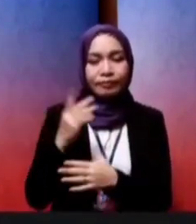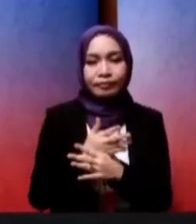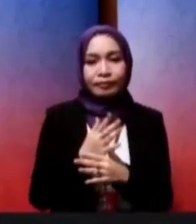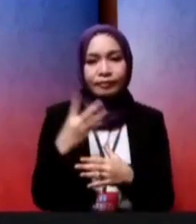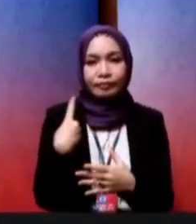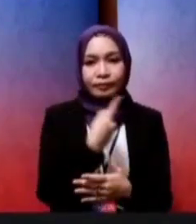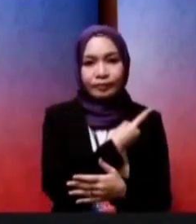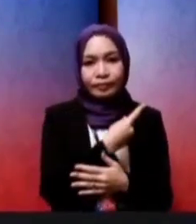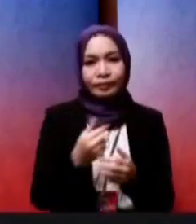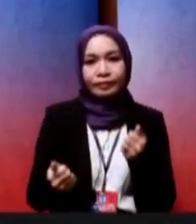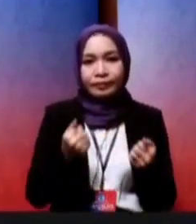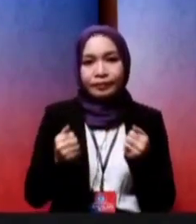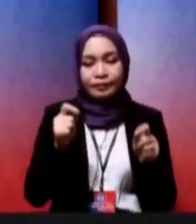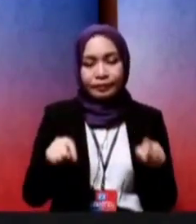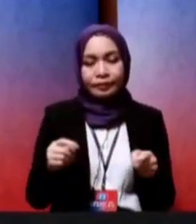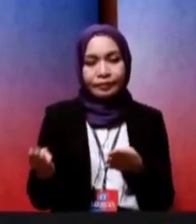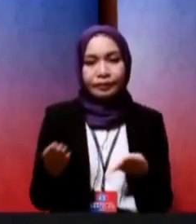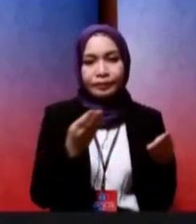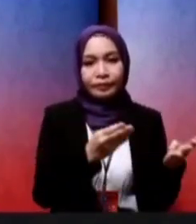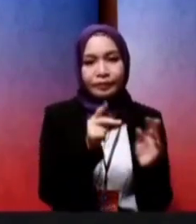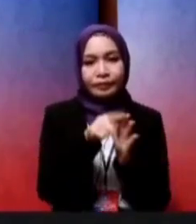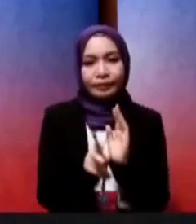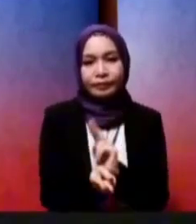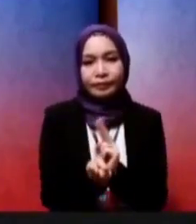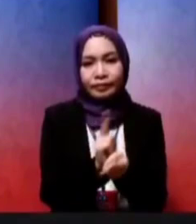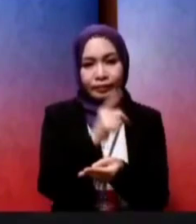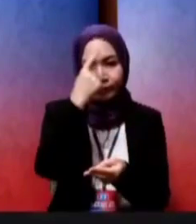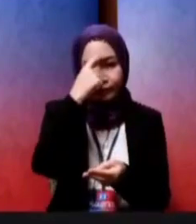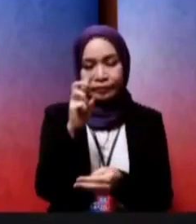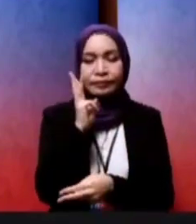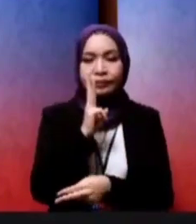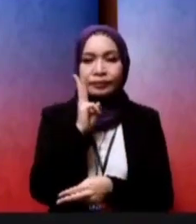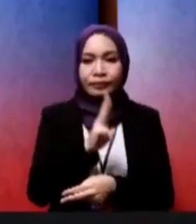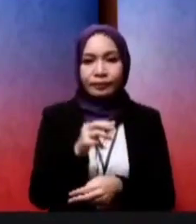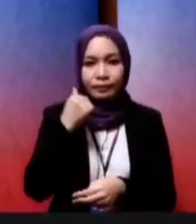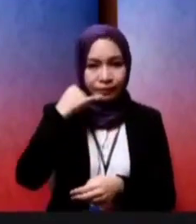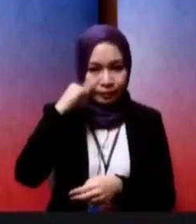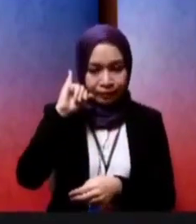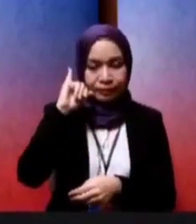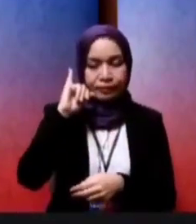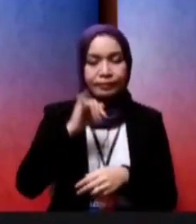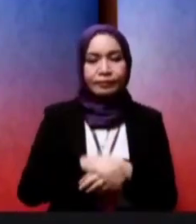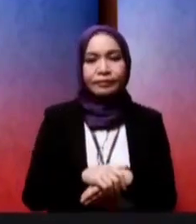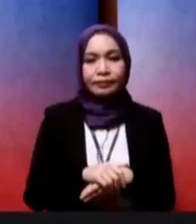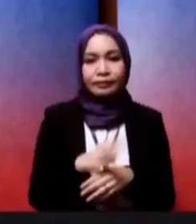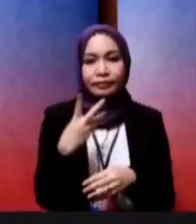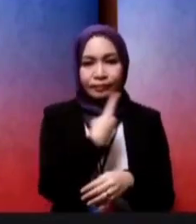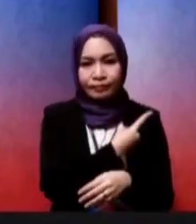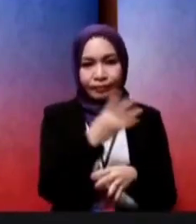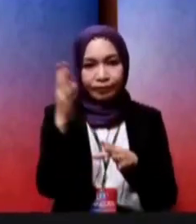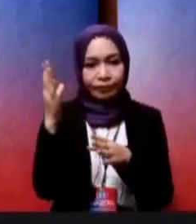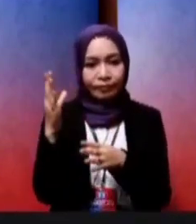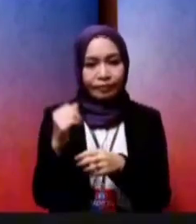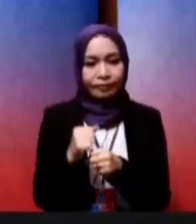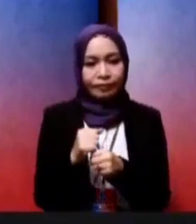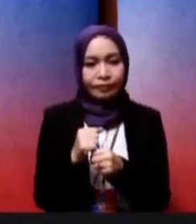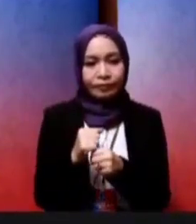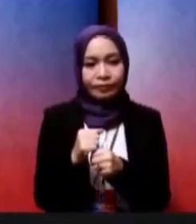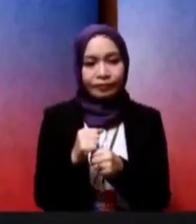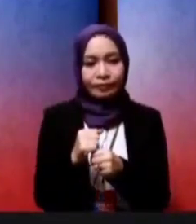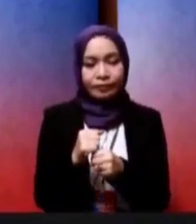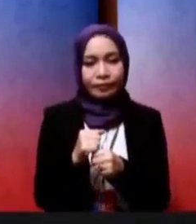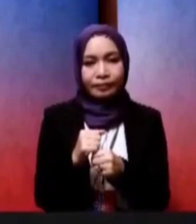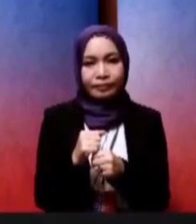perlu membawa perubahan bermakna Bu kaum wanita semalam kita sambut hari penghapusan